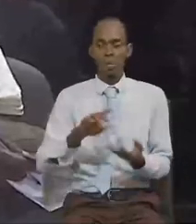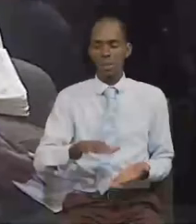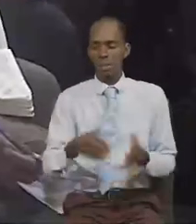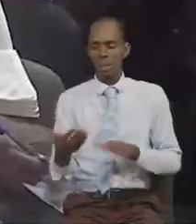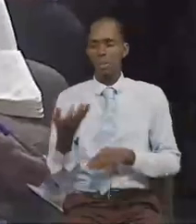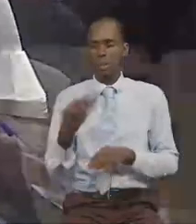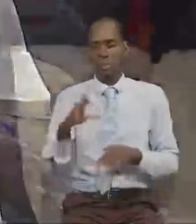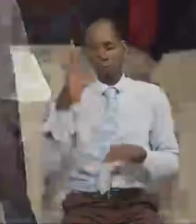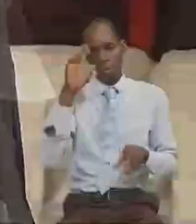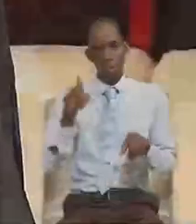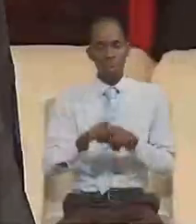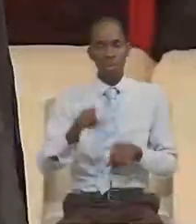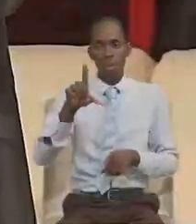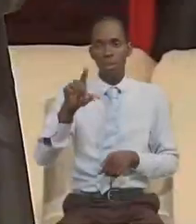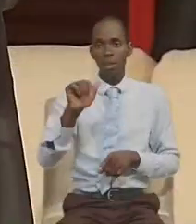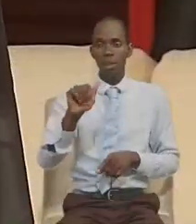tu crois en moi,